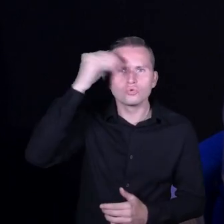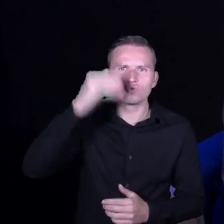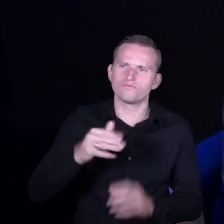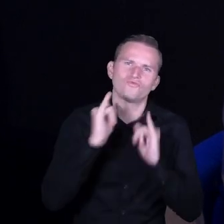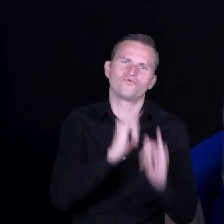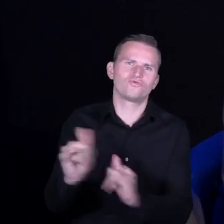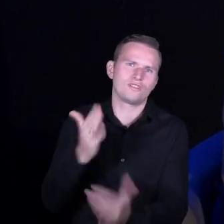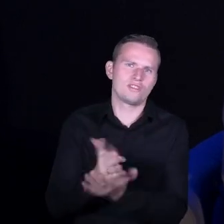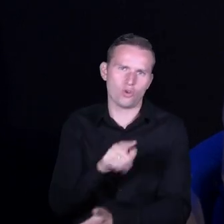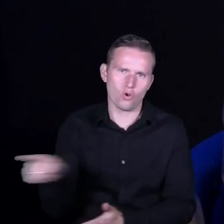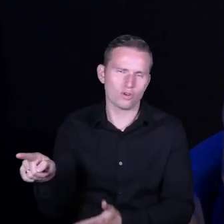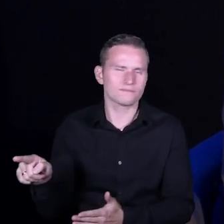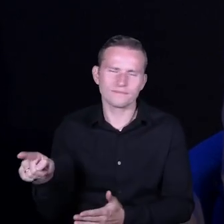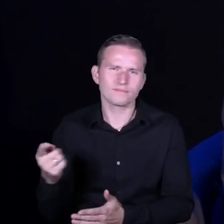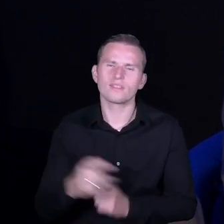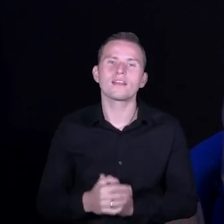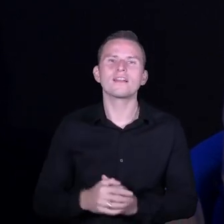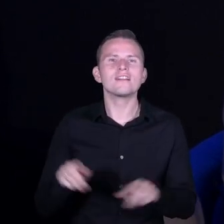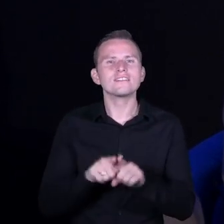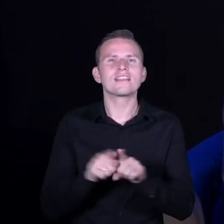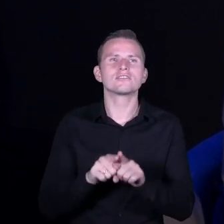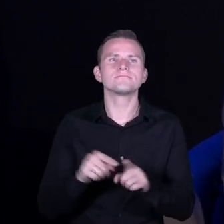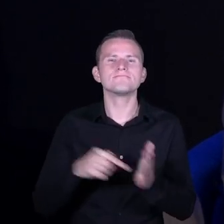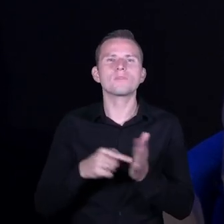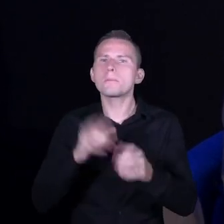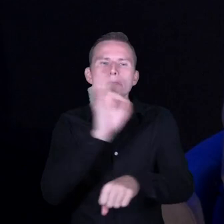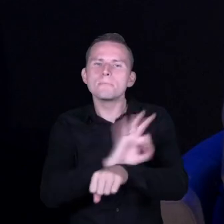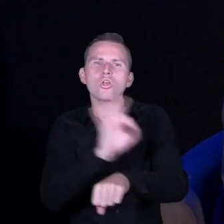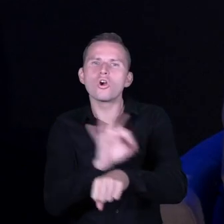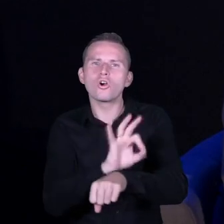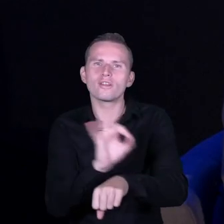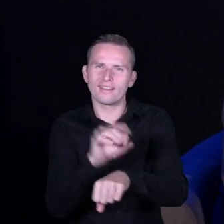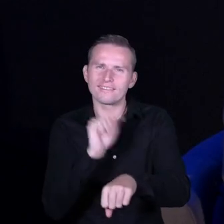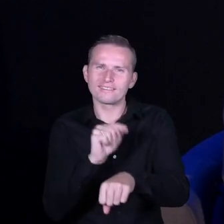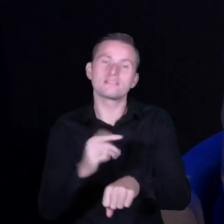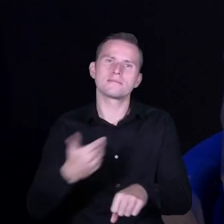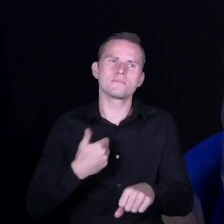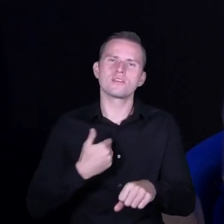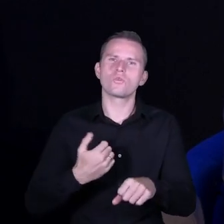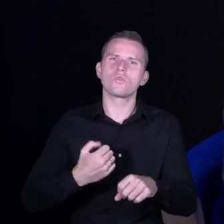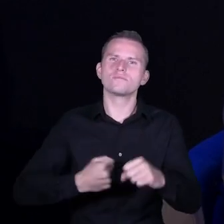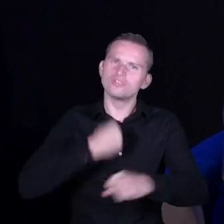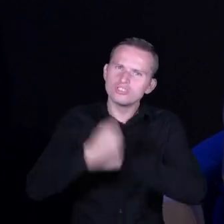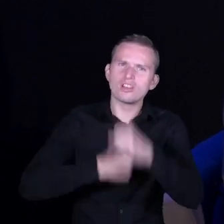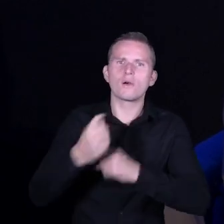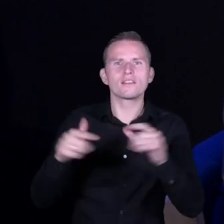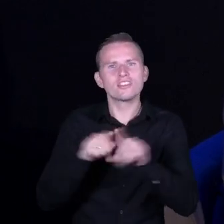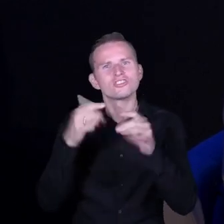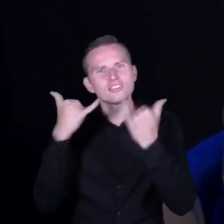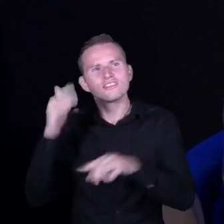był realizowany z intencją wykorzystania tego, czego się dowiedzieliśmy w nim, w innych szkołach.